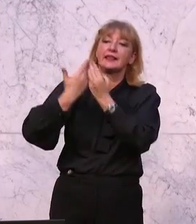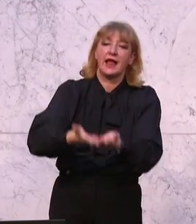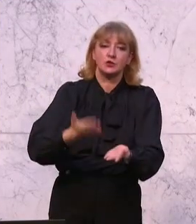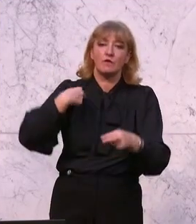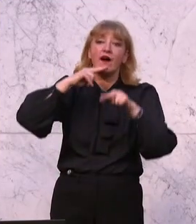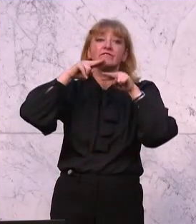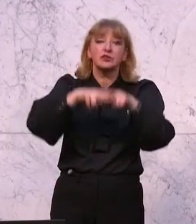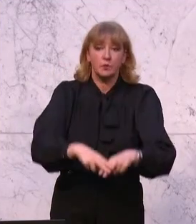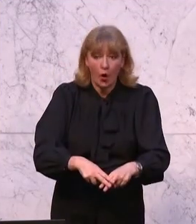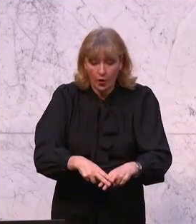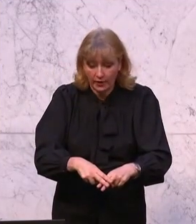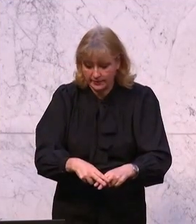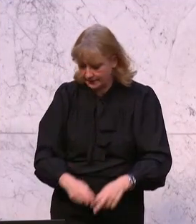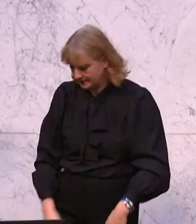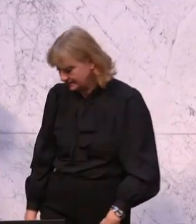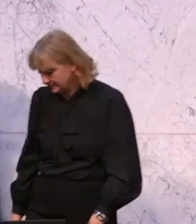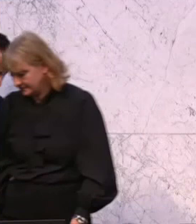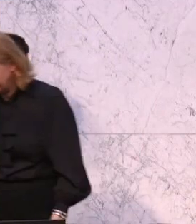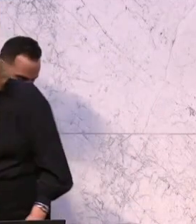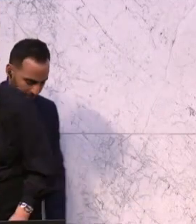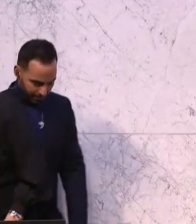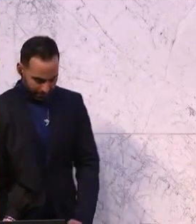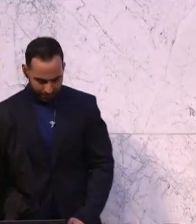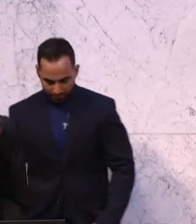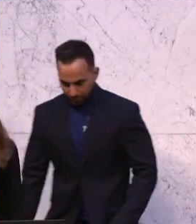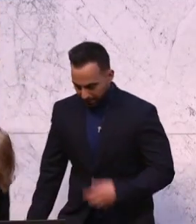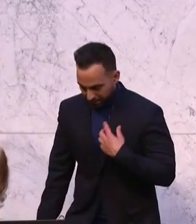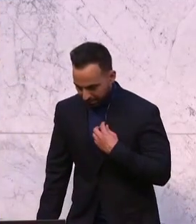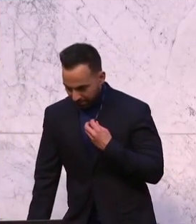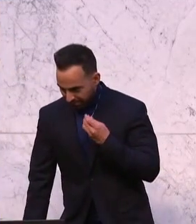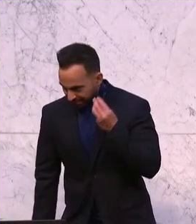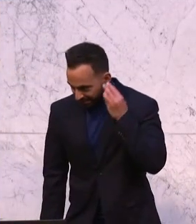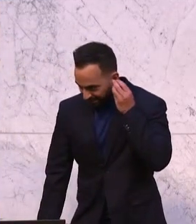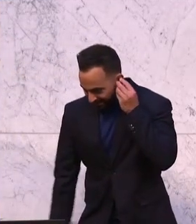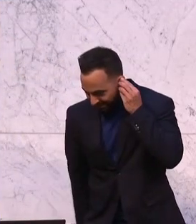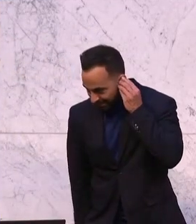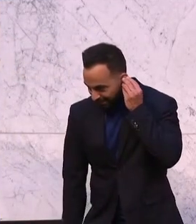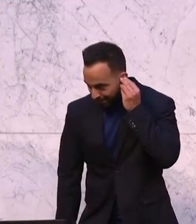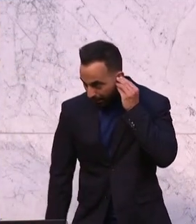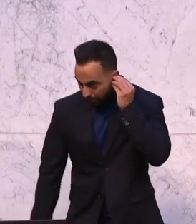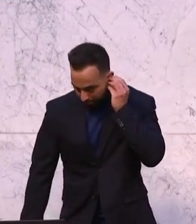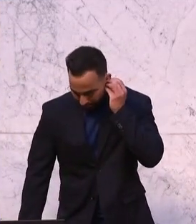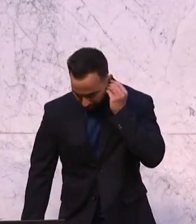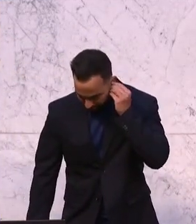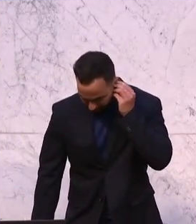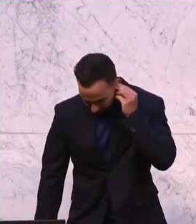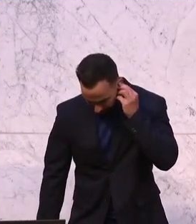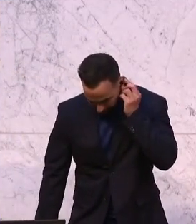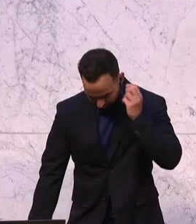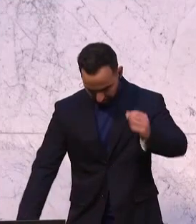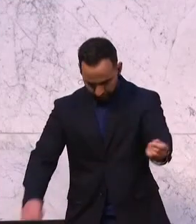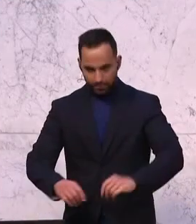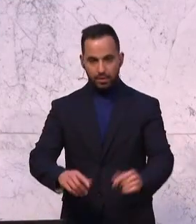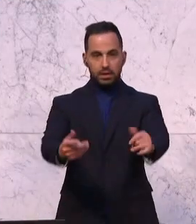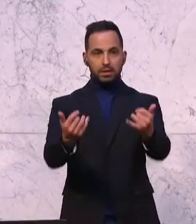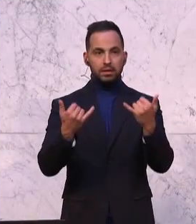versprochen. Nur die Eröffnung des Tunnels, das hat sich immer weiter nach hinten verschoben, von 24, 26, 28. Jetzt einmal